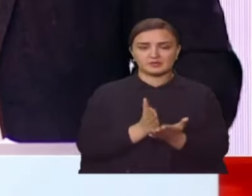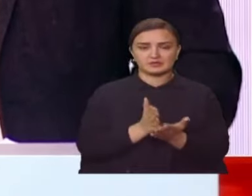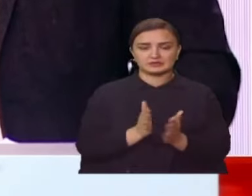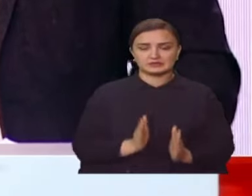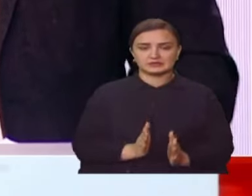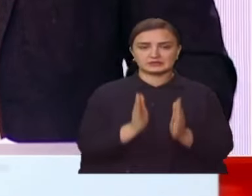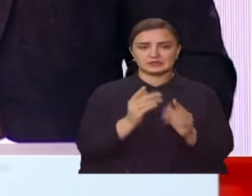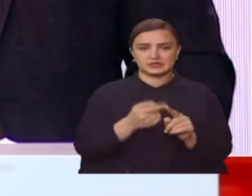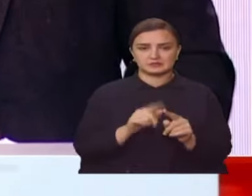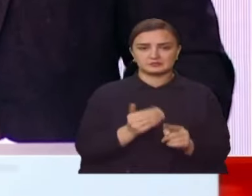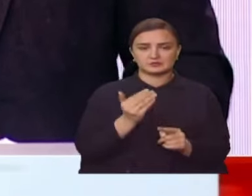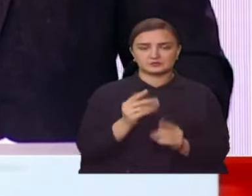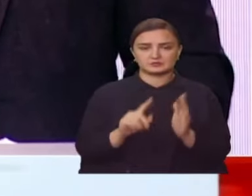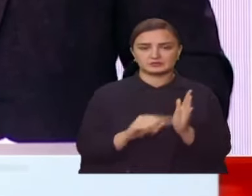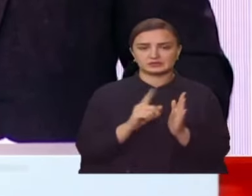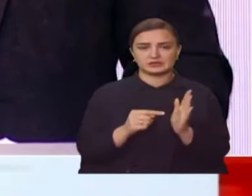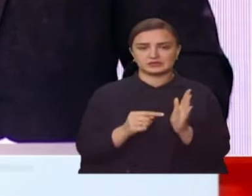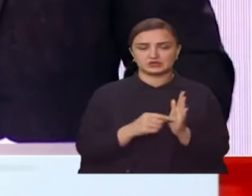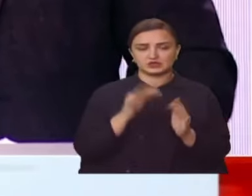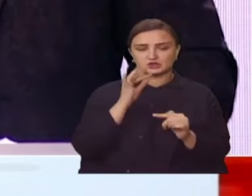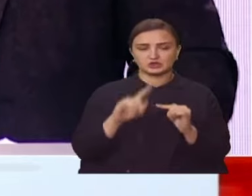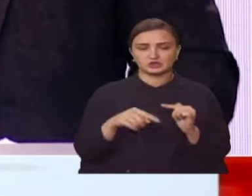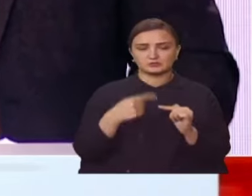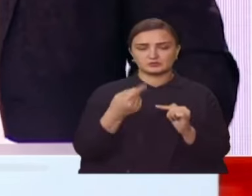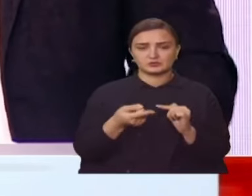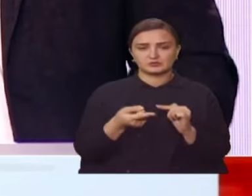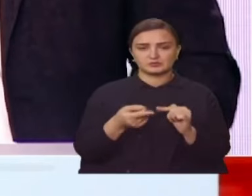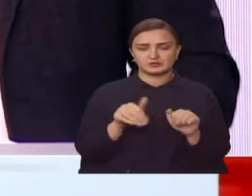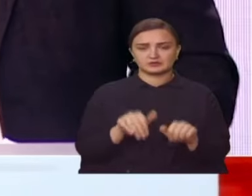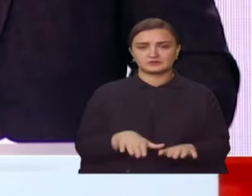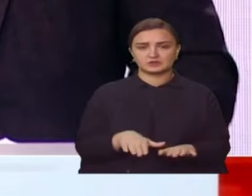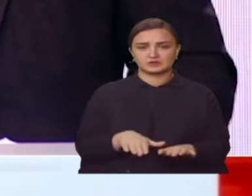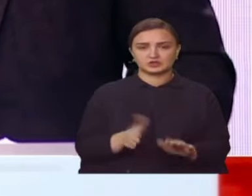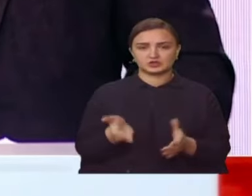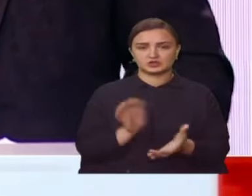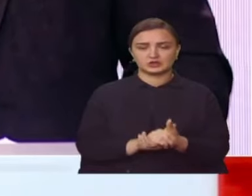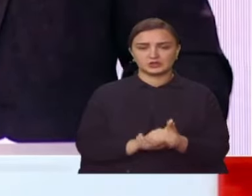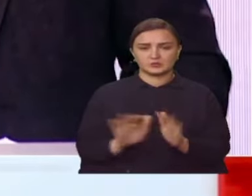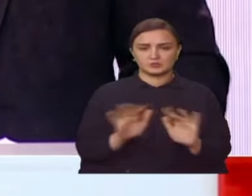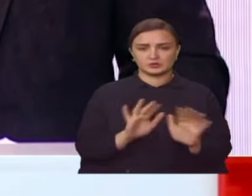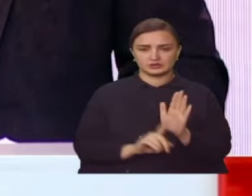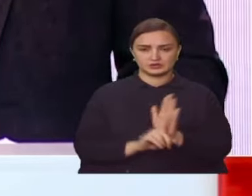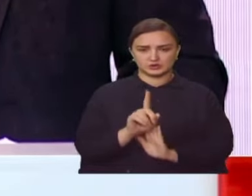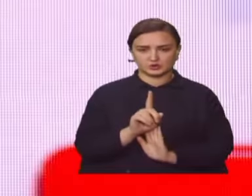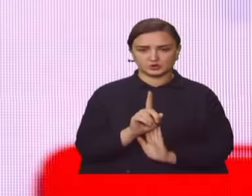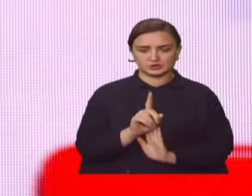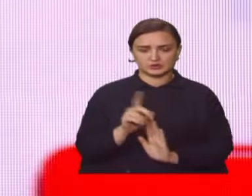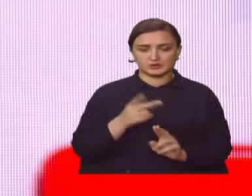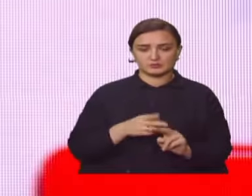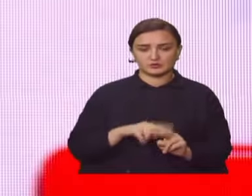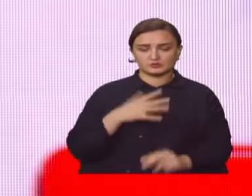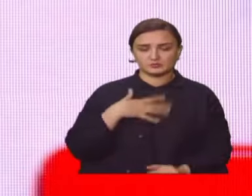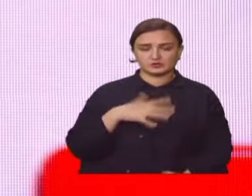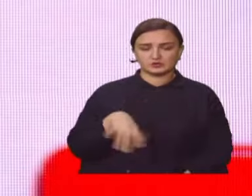გზა იმისკენ, რომ საკითხის შემდგომი გადაწყვეტა და შერიგების პროცესი დაიწყოს. ამიტომ